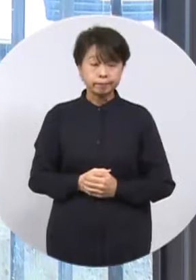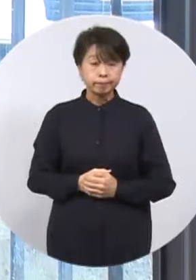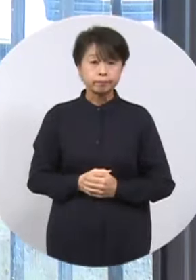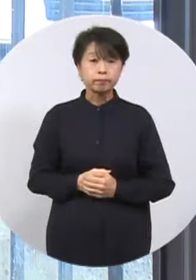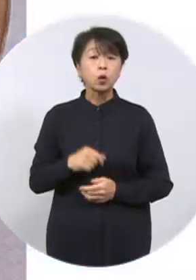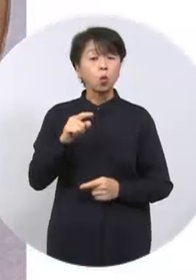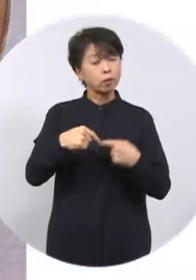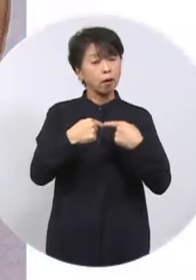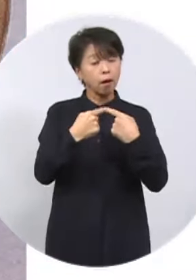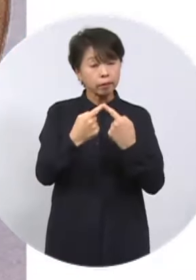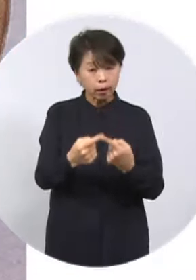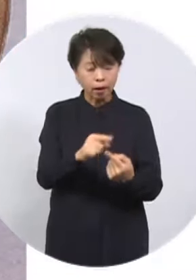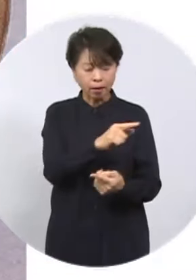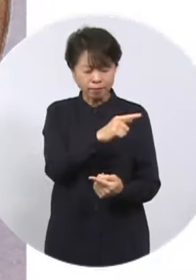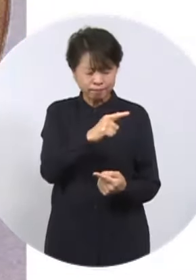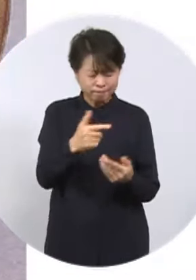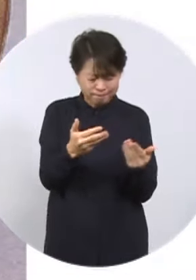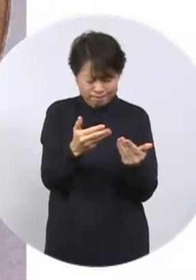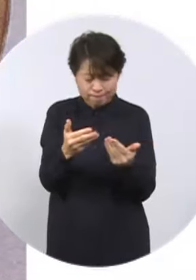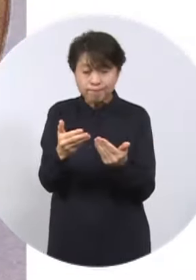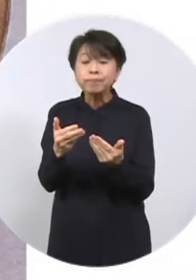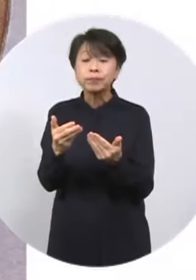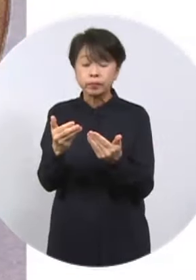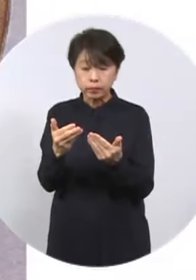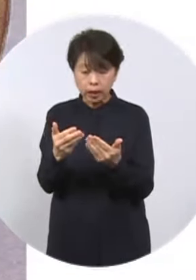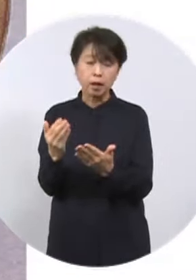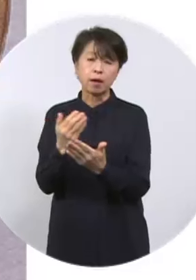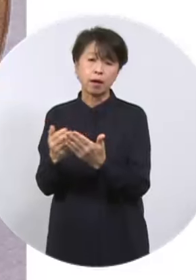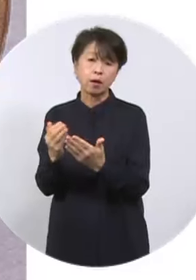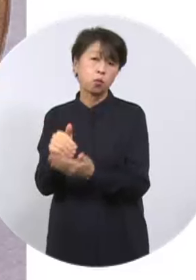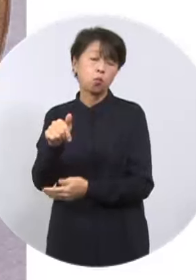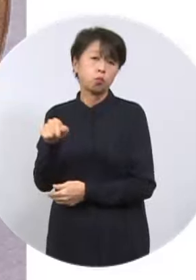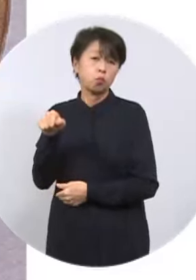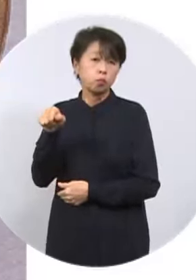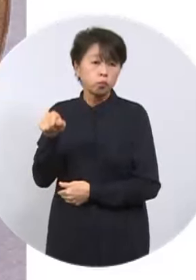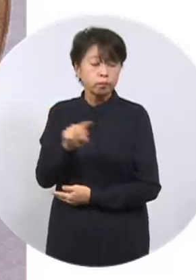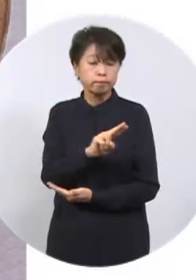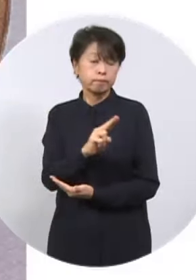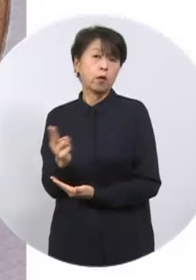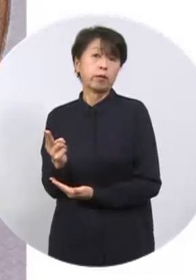っていろいろやってるうちにその絵付けの方のセクションに私が、